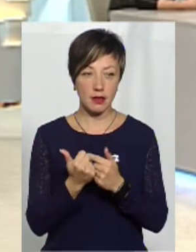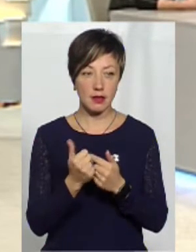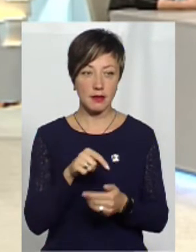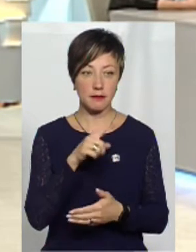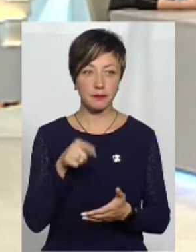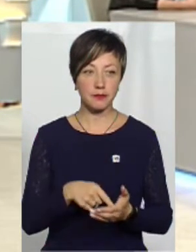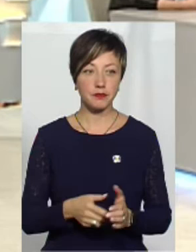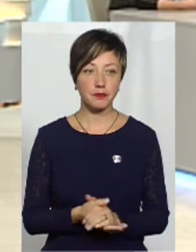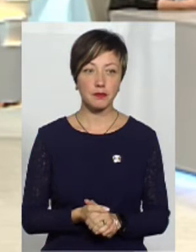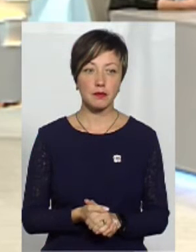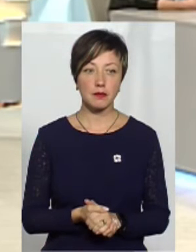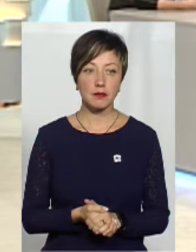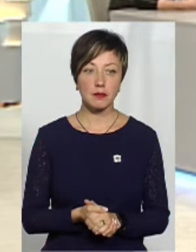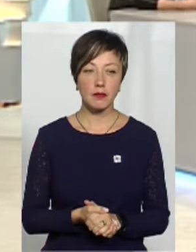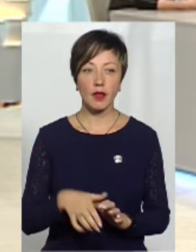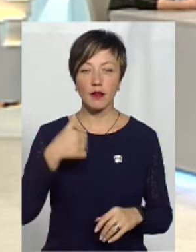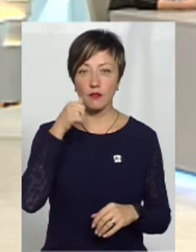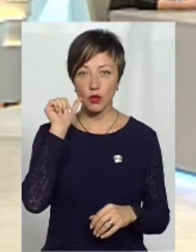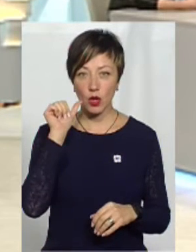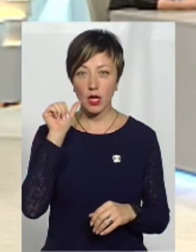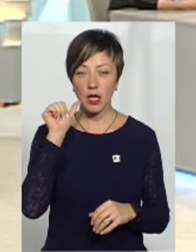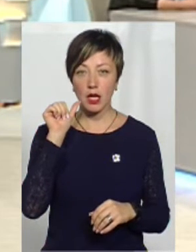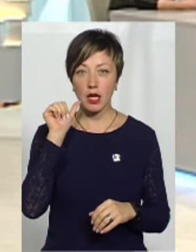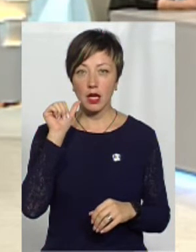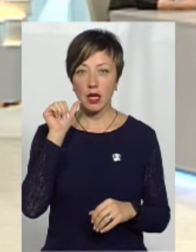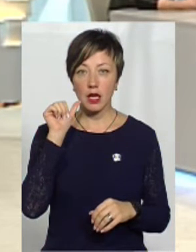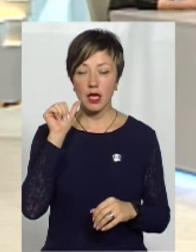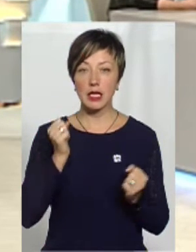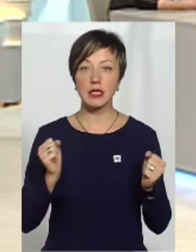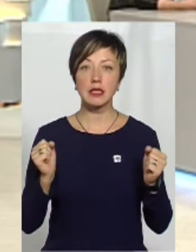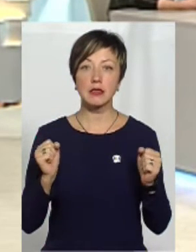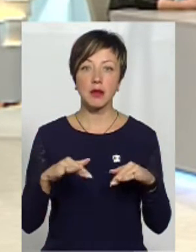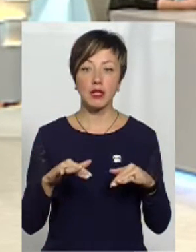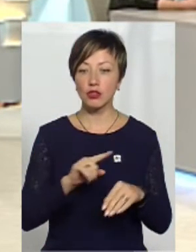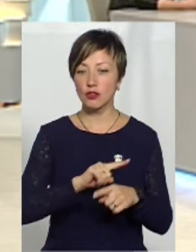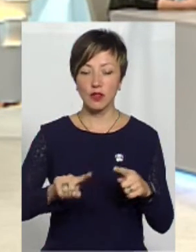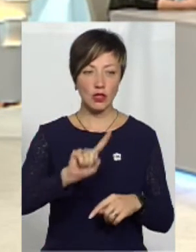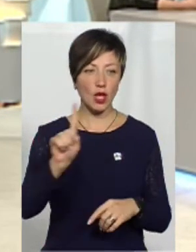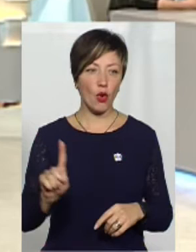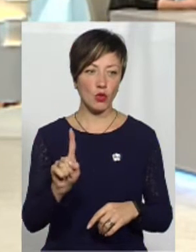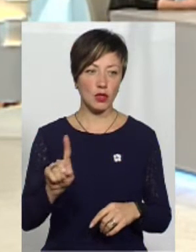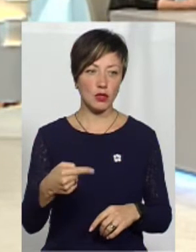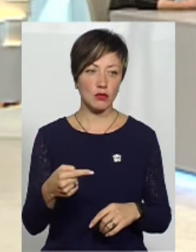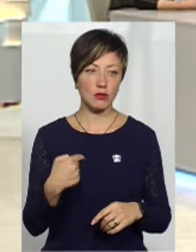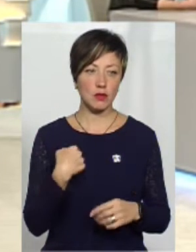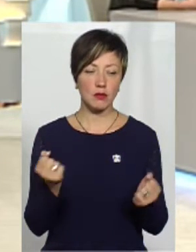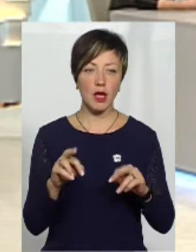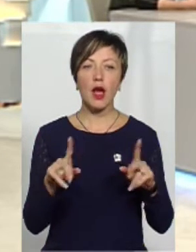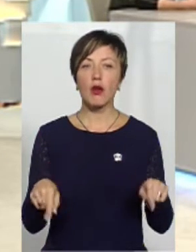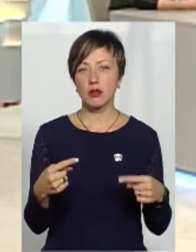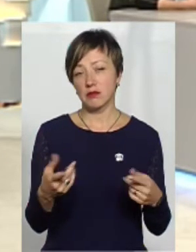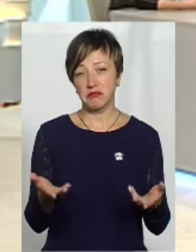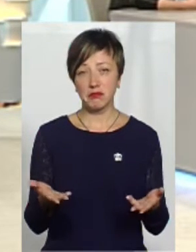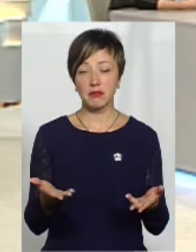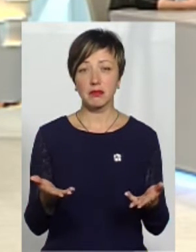Валентина? Ну, вчора зібралися дуже швидко, буквально за годину ми вже були зібрані. Як організовувалися?